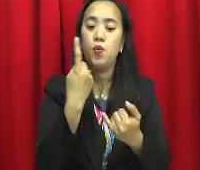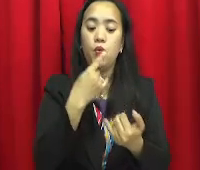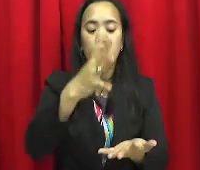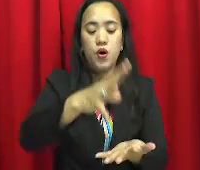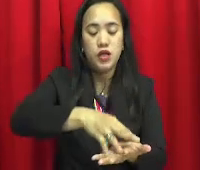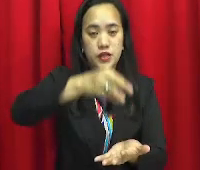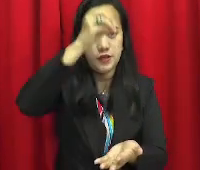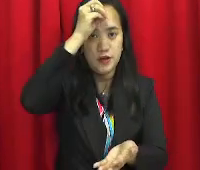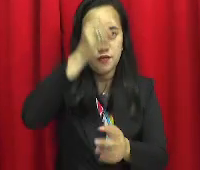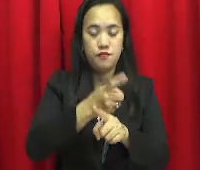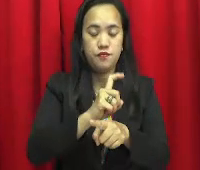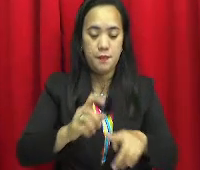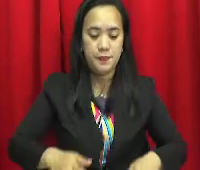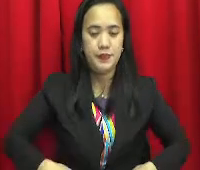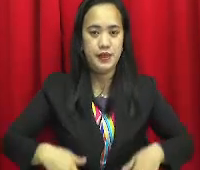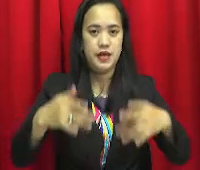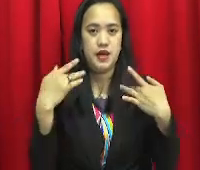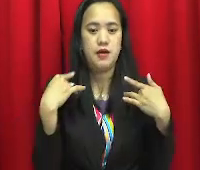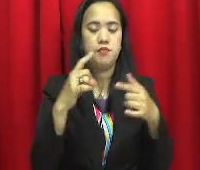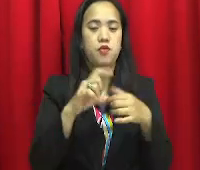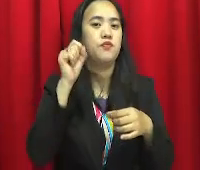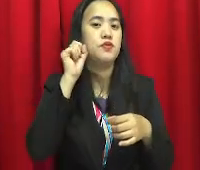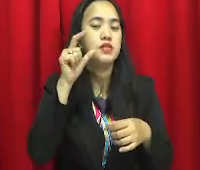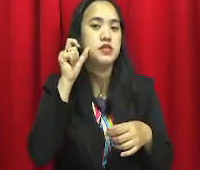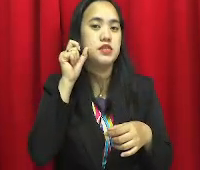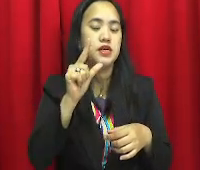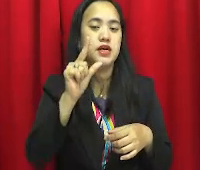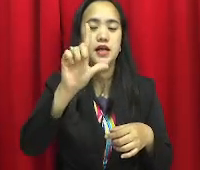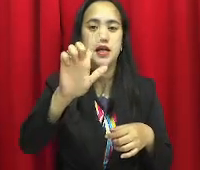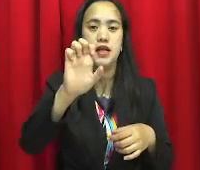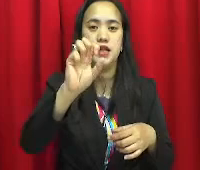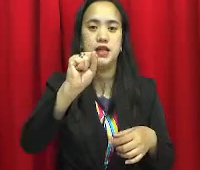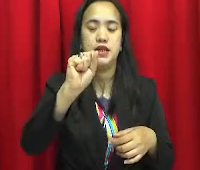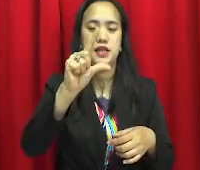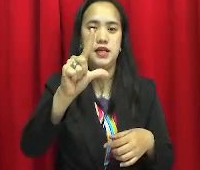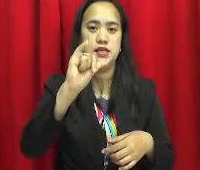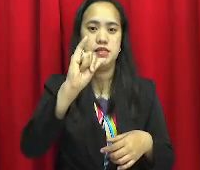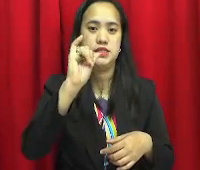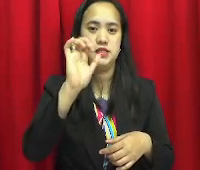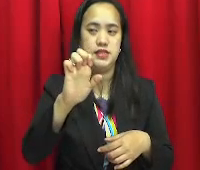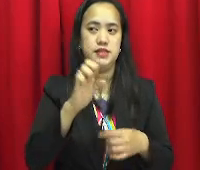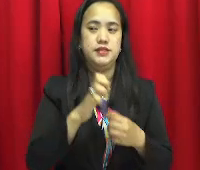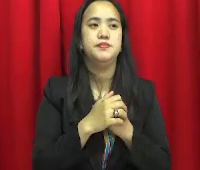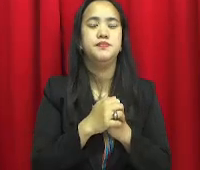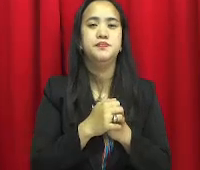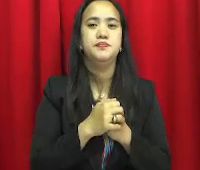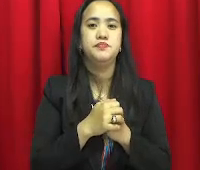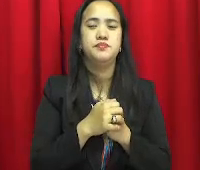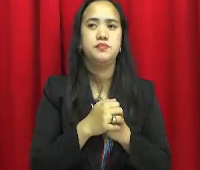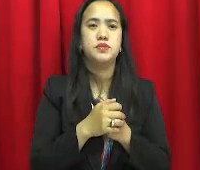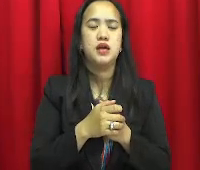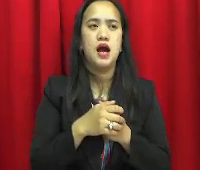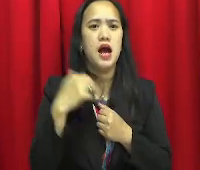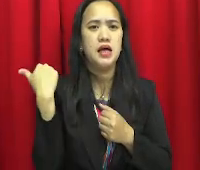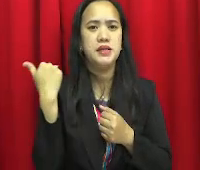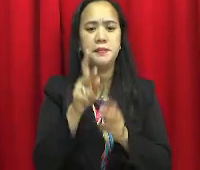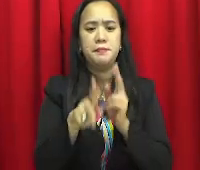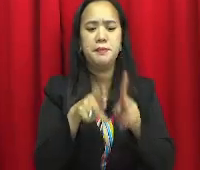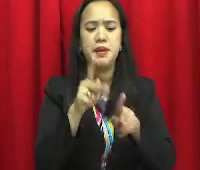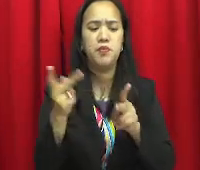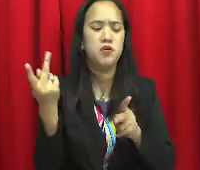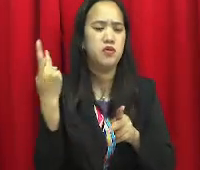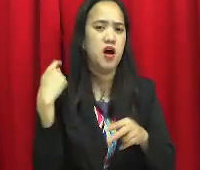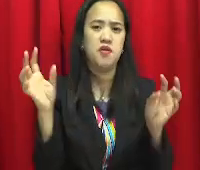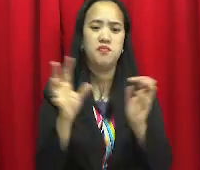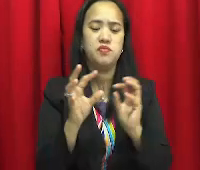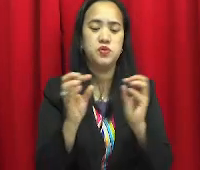may mga nakikita natin, may mga nagsasabing, oh, hindi na yata, nawawala na sila ng pag-asa. Parang, okay, pag pinakitaan mo sila ng Bible, ito